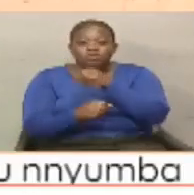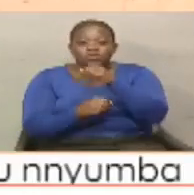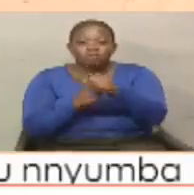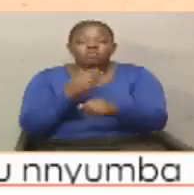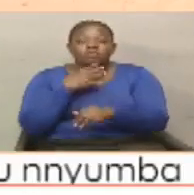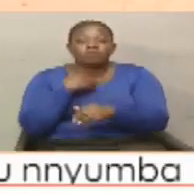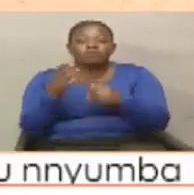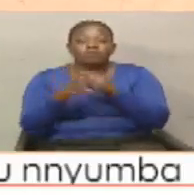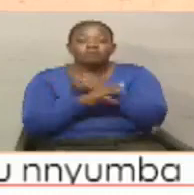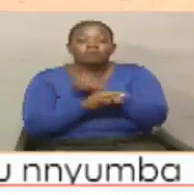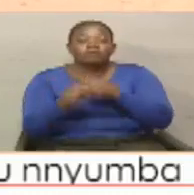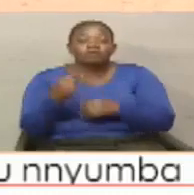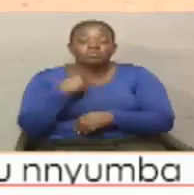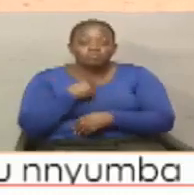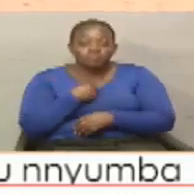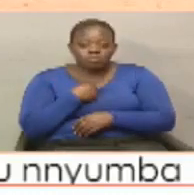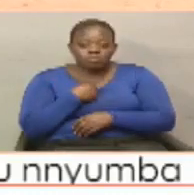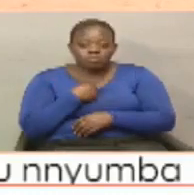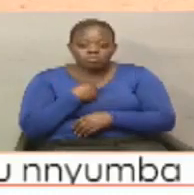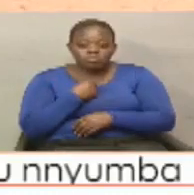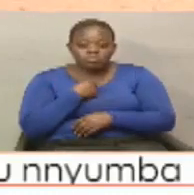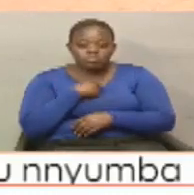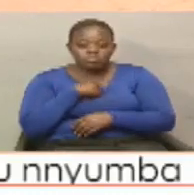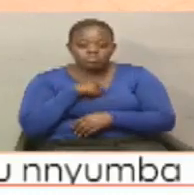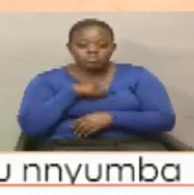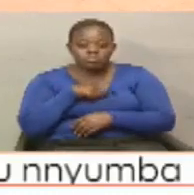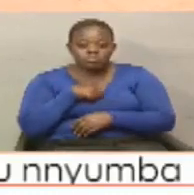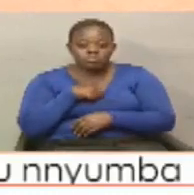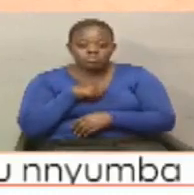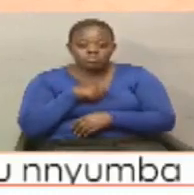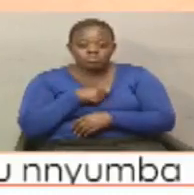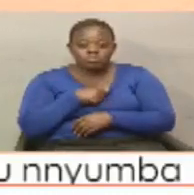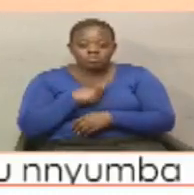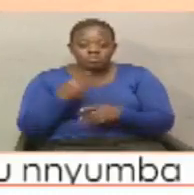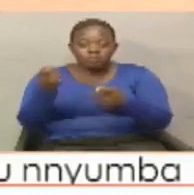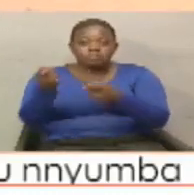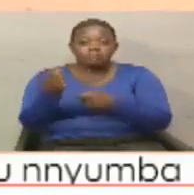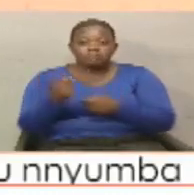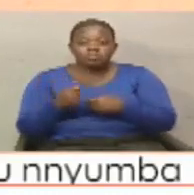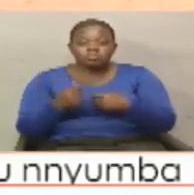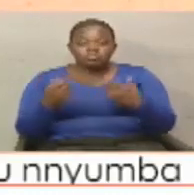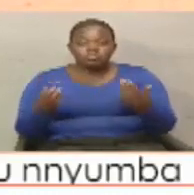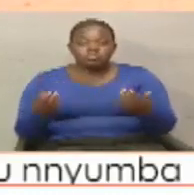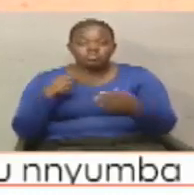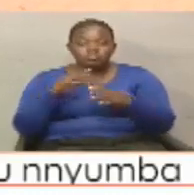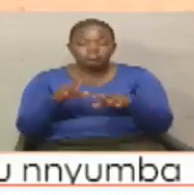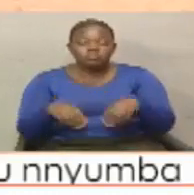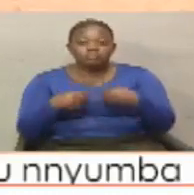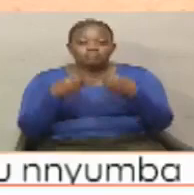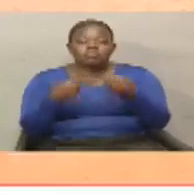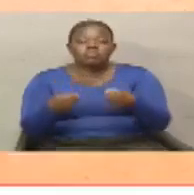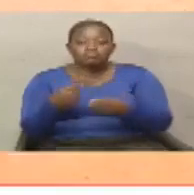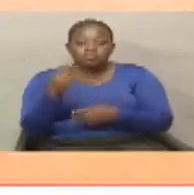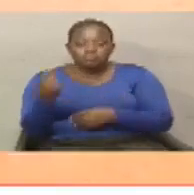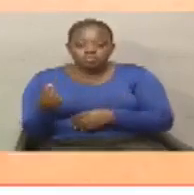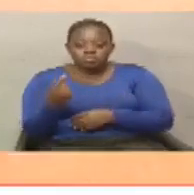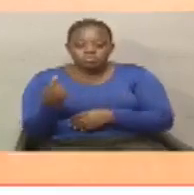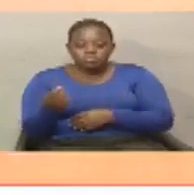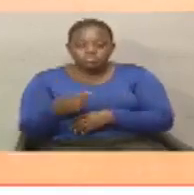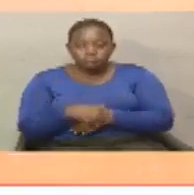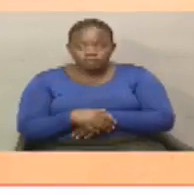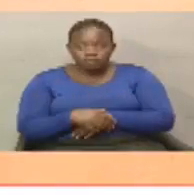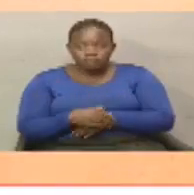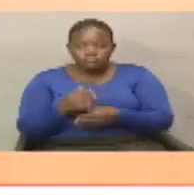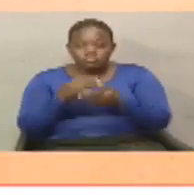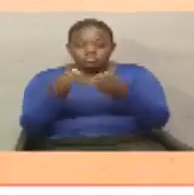ayagala kumuziba kati bakasse weru bamukuludde engoye bazimule tazimuweereza buweereza. Banyambye